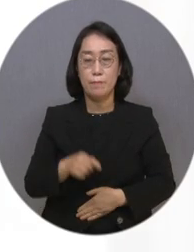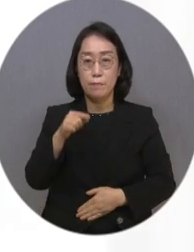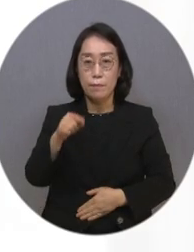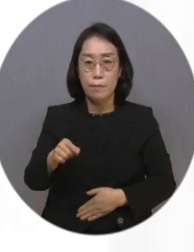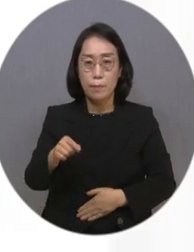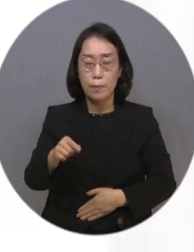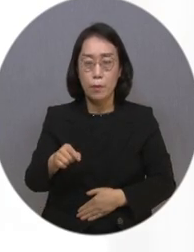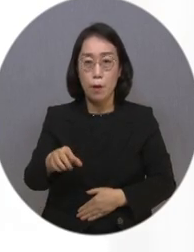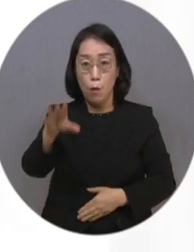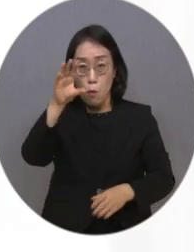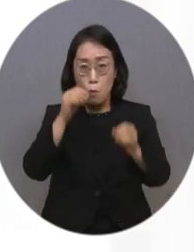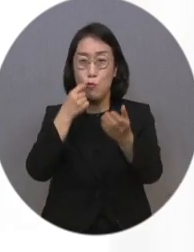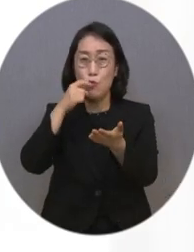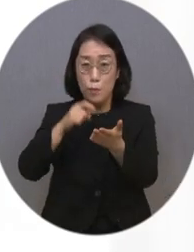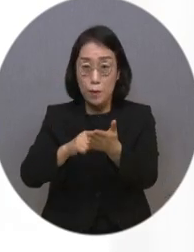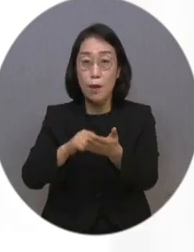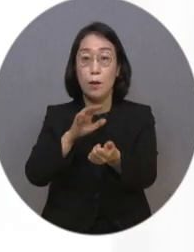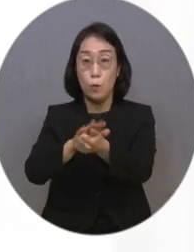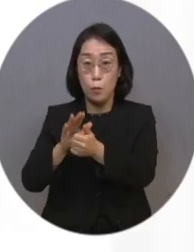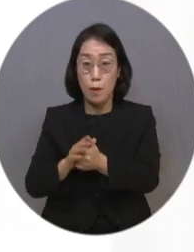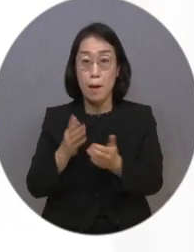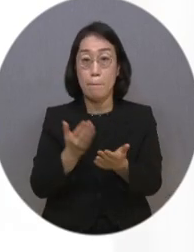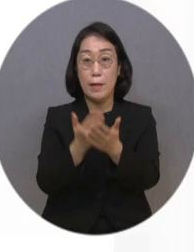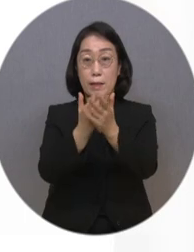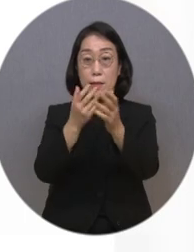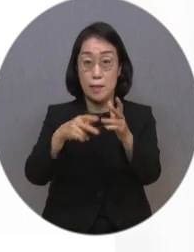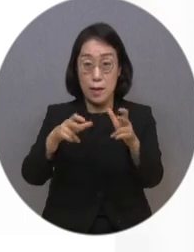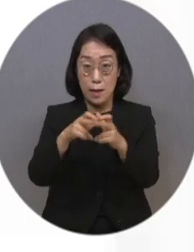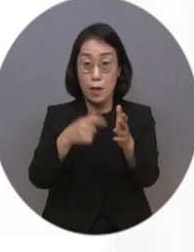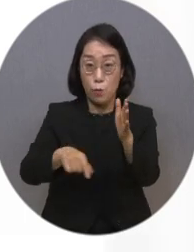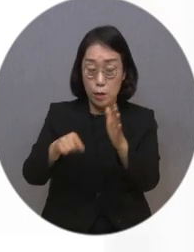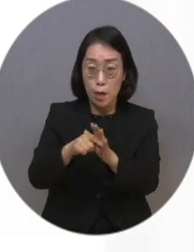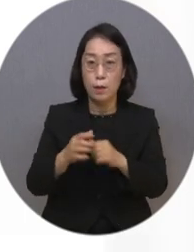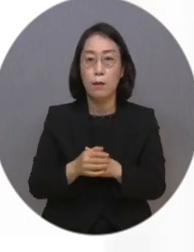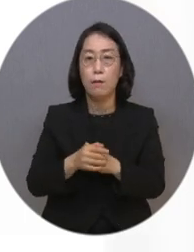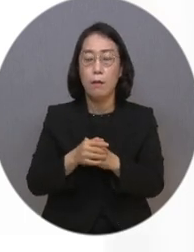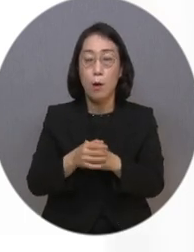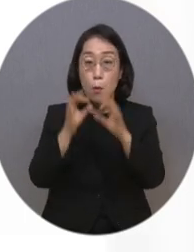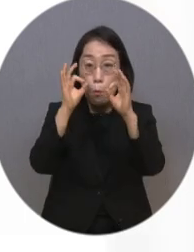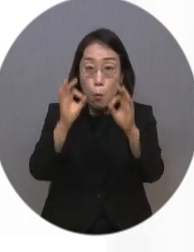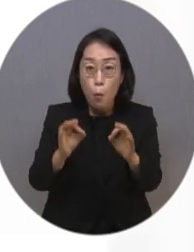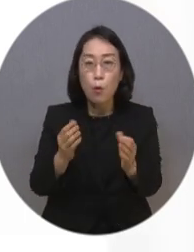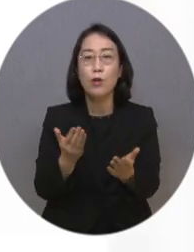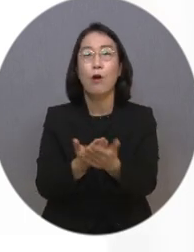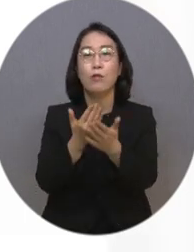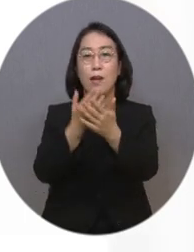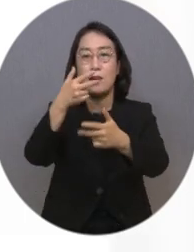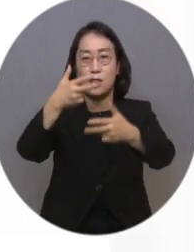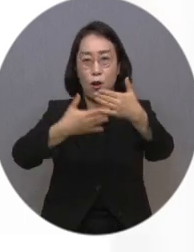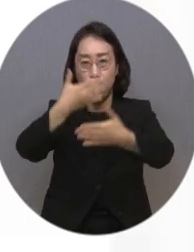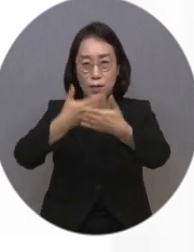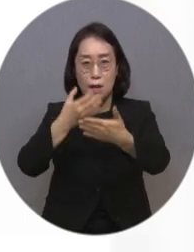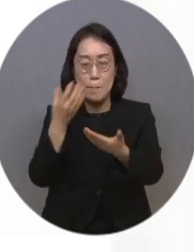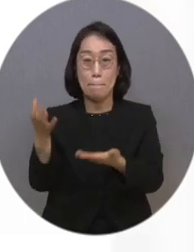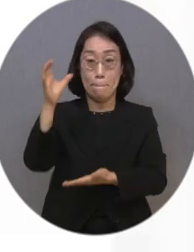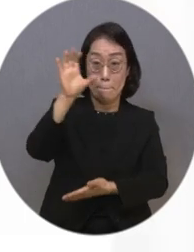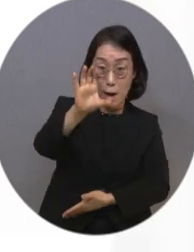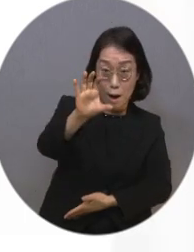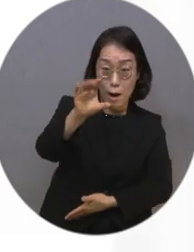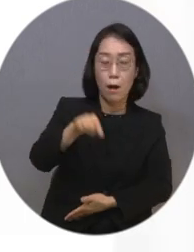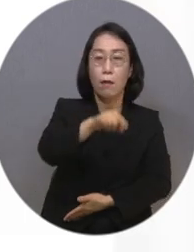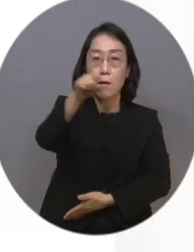특히 정보 접근성 향상을 위해 발달장애인을 위한 가이드북을 영상으로 제작해 개발원 유튜브의 공개했으며